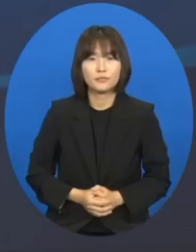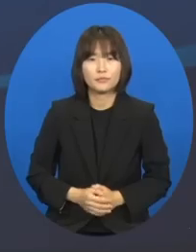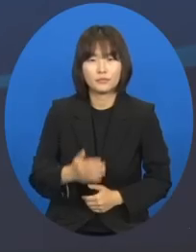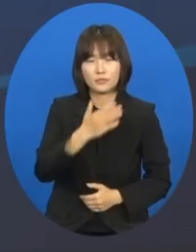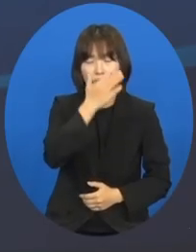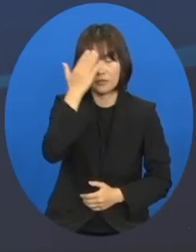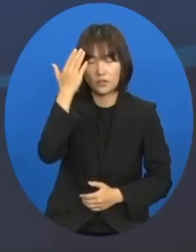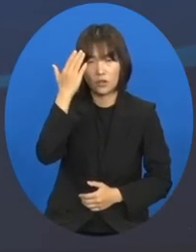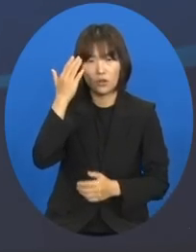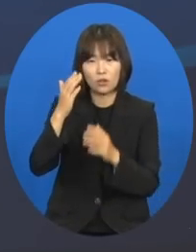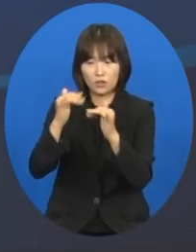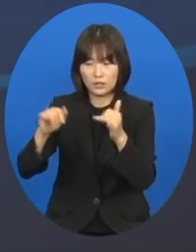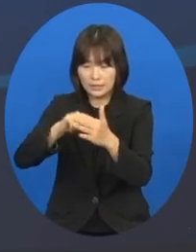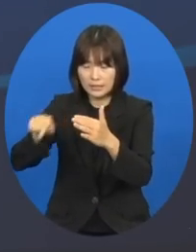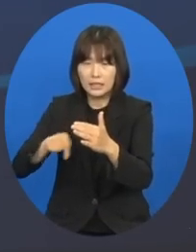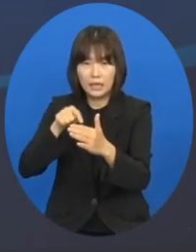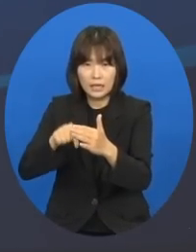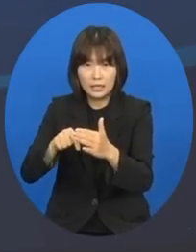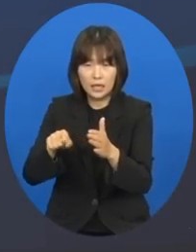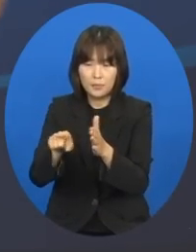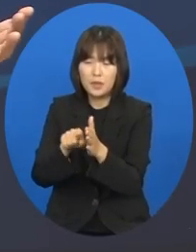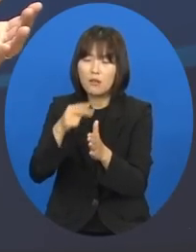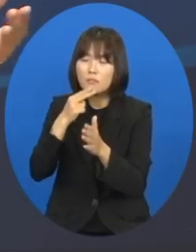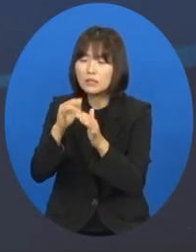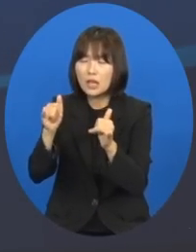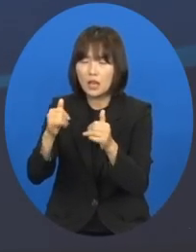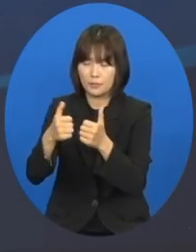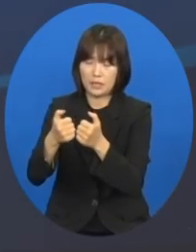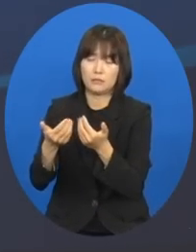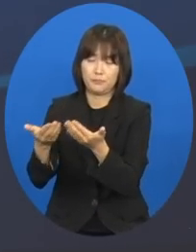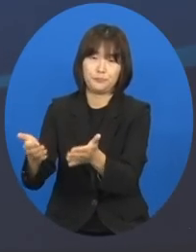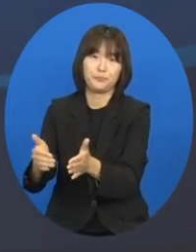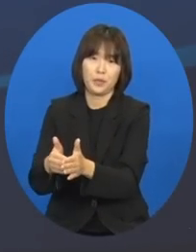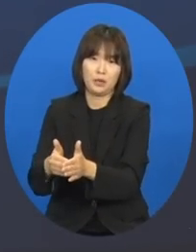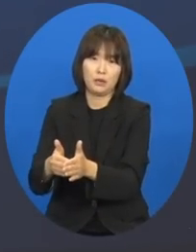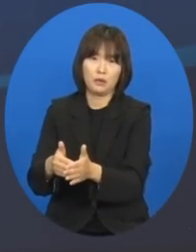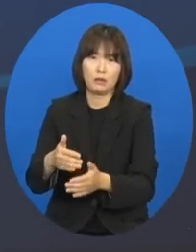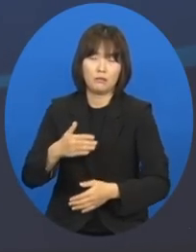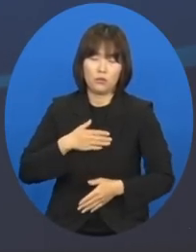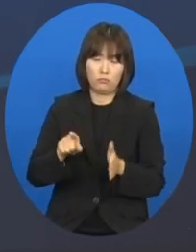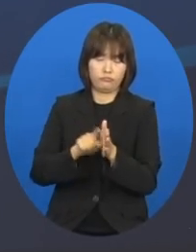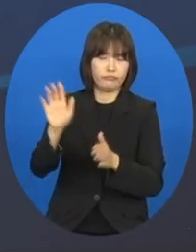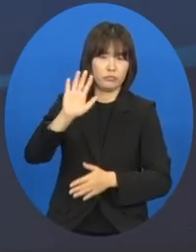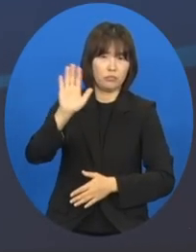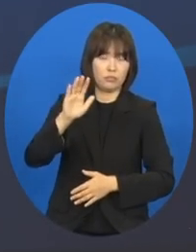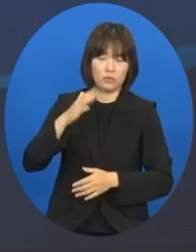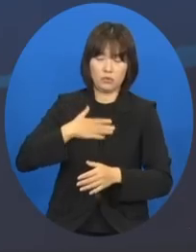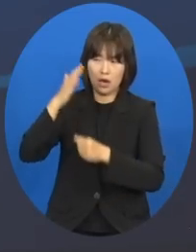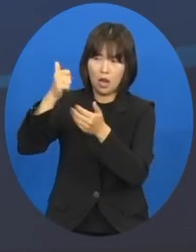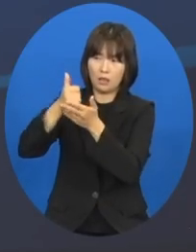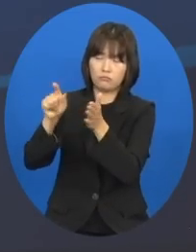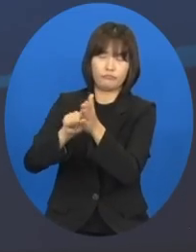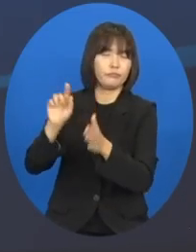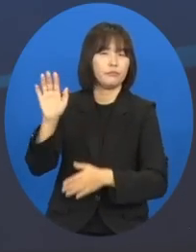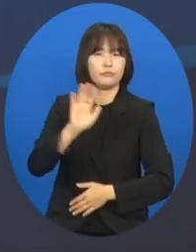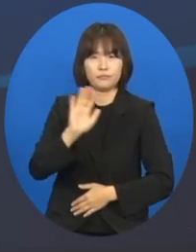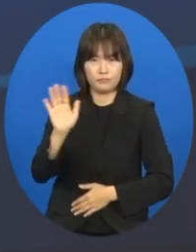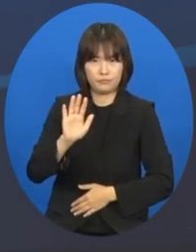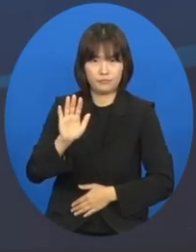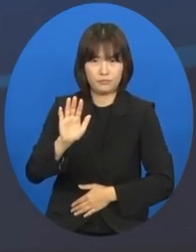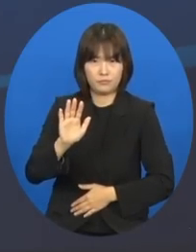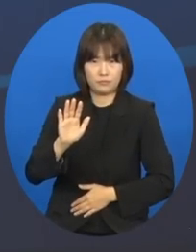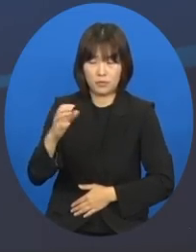청년들 가운데 무신론자들 상담을 했어요 대학생 청년들 저는 무신론자입니다 더 이상 하나님의 존재를 믿지 않습니다